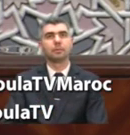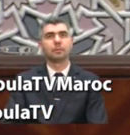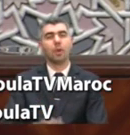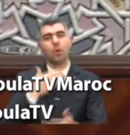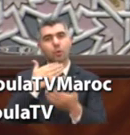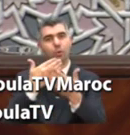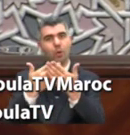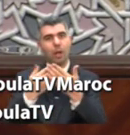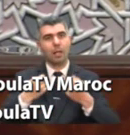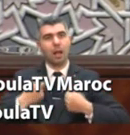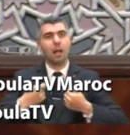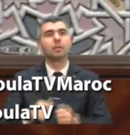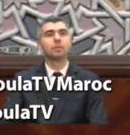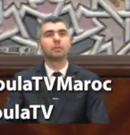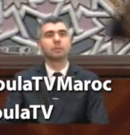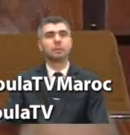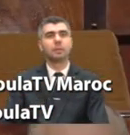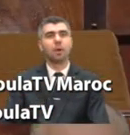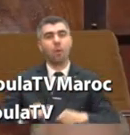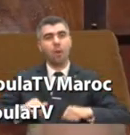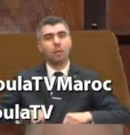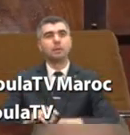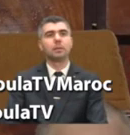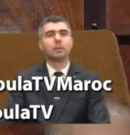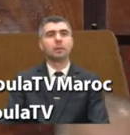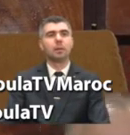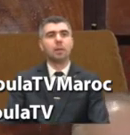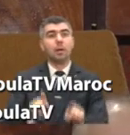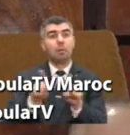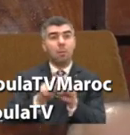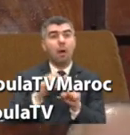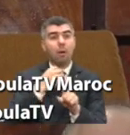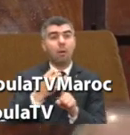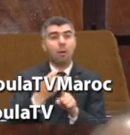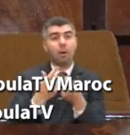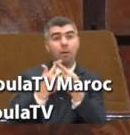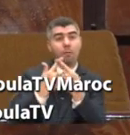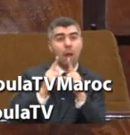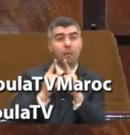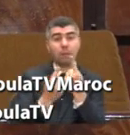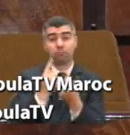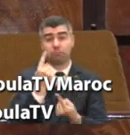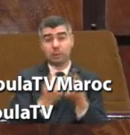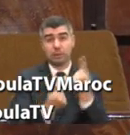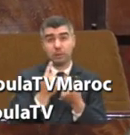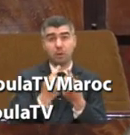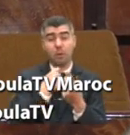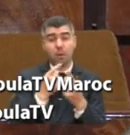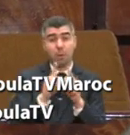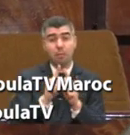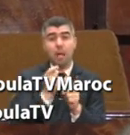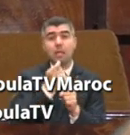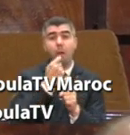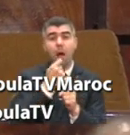شكرا سيد الرئيس. السيدة النائبة المحترمة. سيد الوزير المحترم، الأمن الدوائي لا يقل أهمية على الأمن الغذائي، والمغاربة